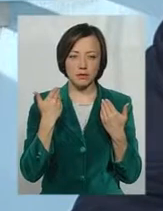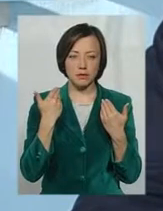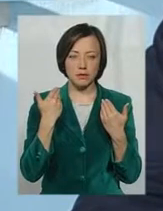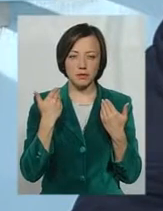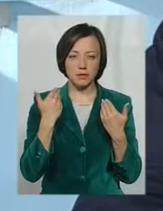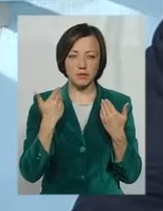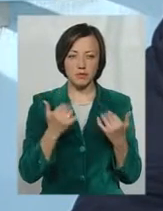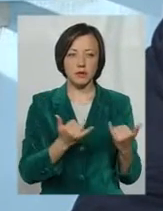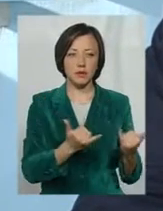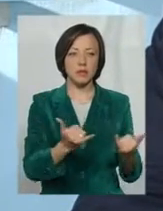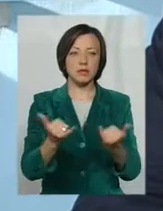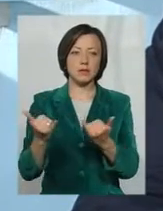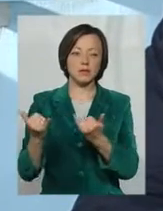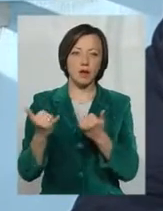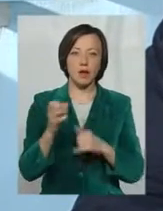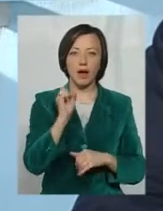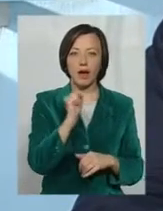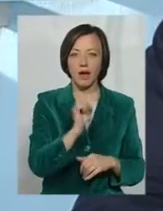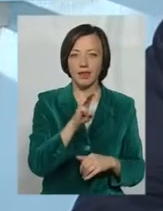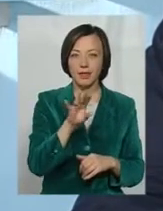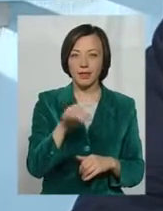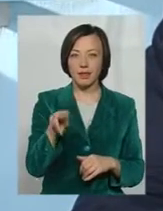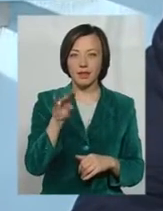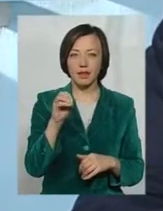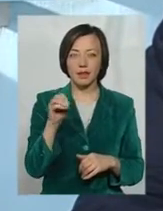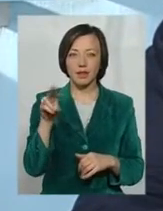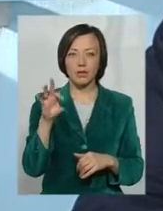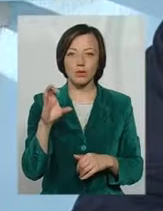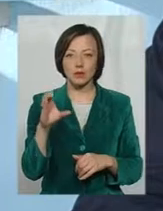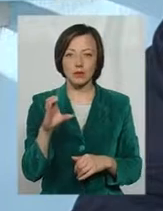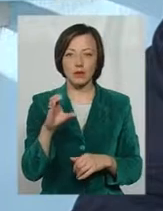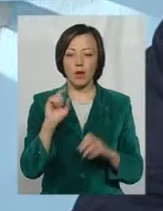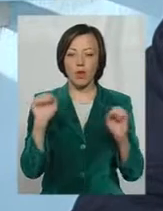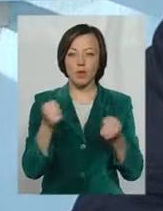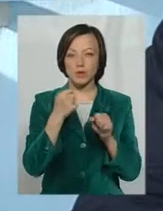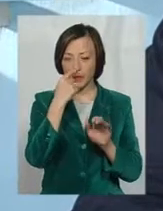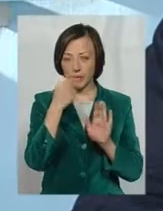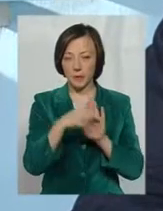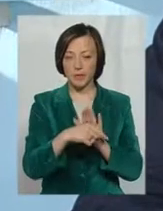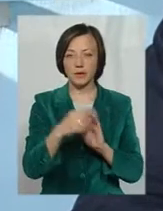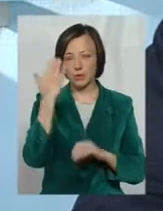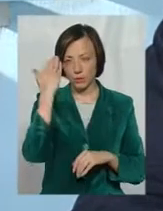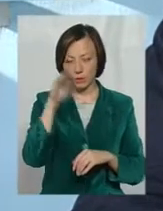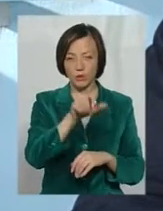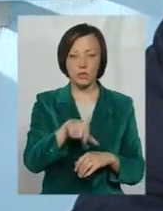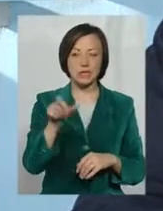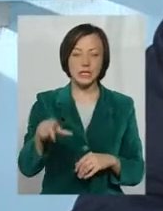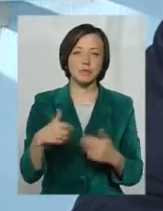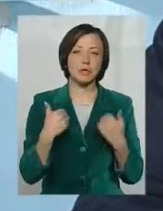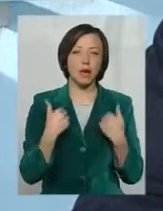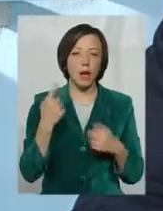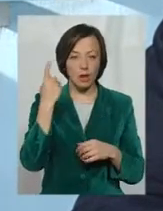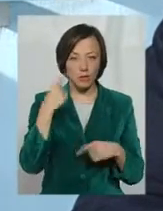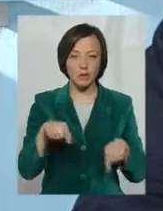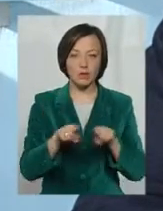забезпечення анти-DDoS-у, яке унеможливлює будь-які атаки з боку сторонніх осіб. Я думаю, що